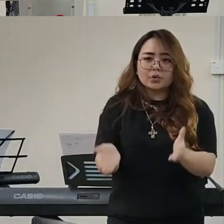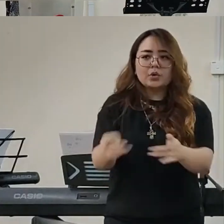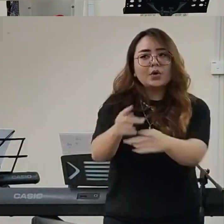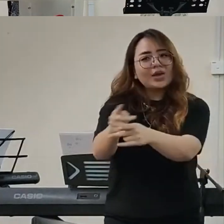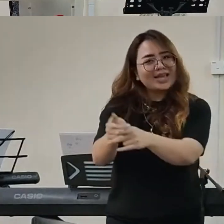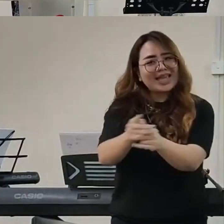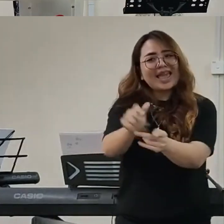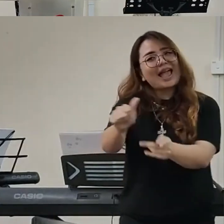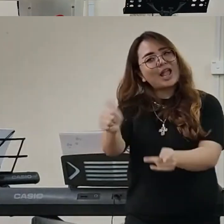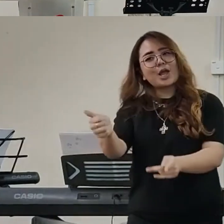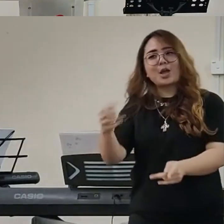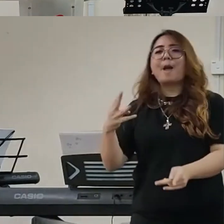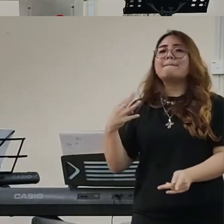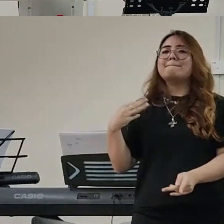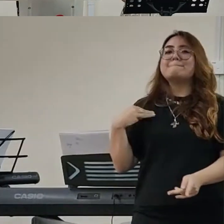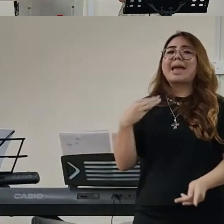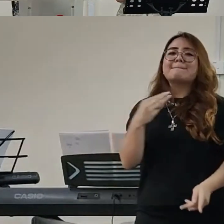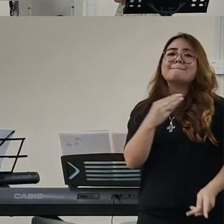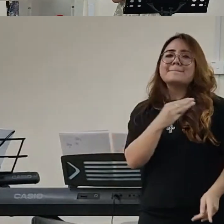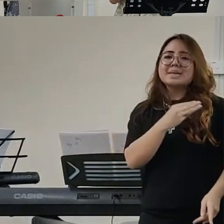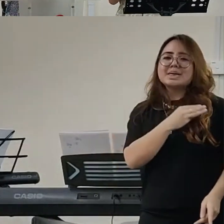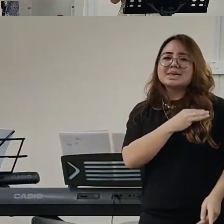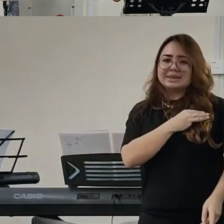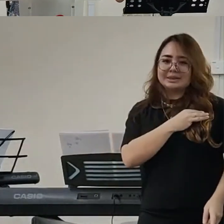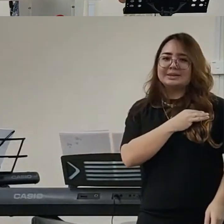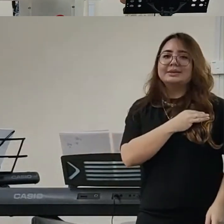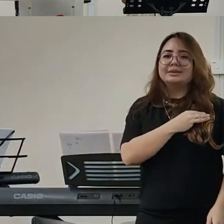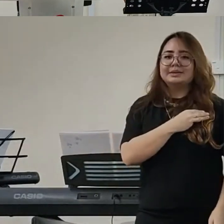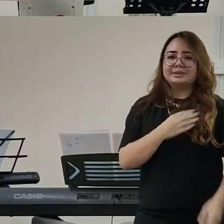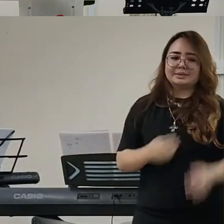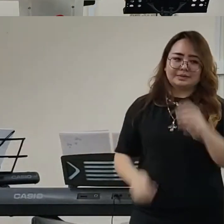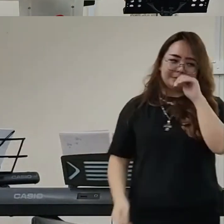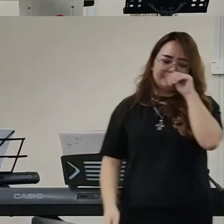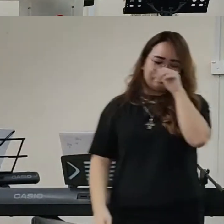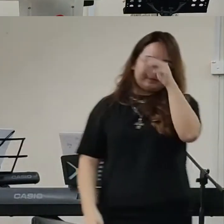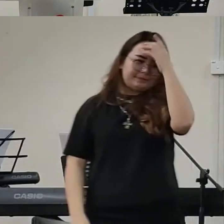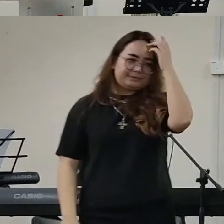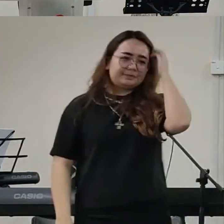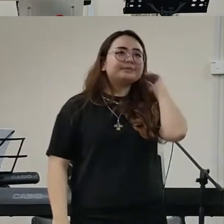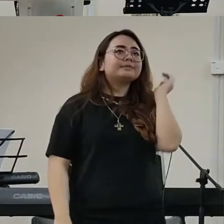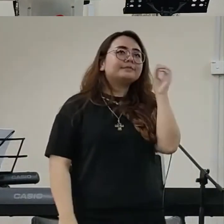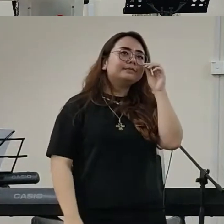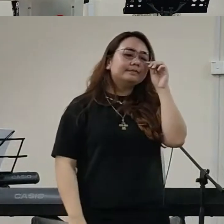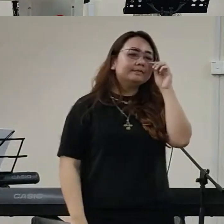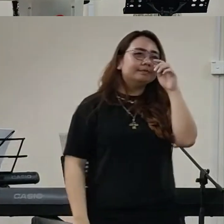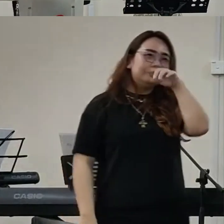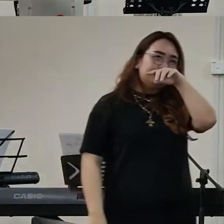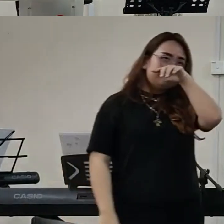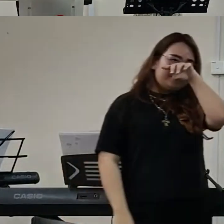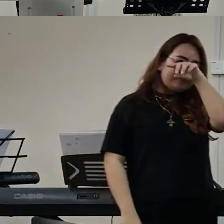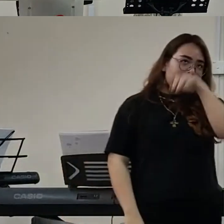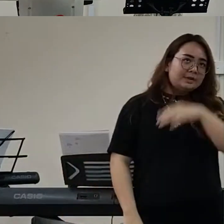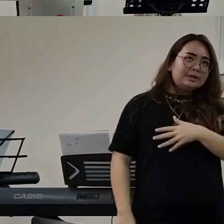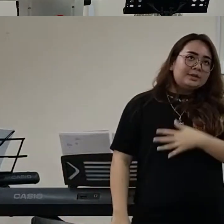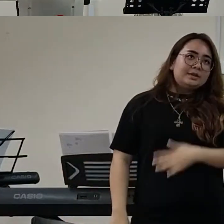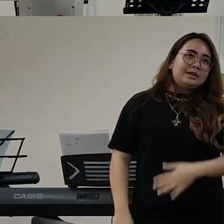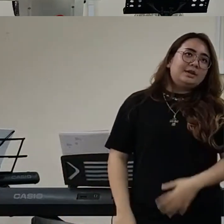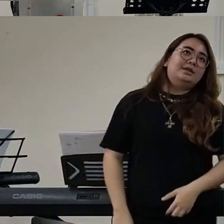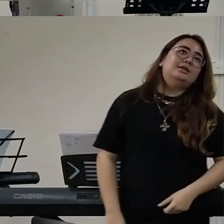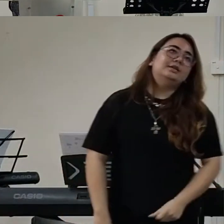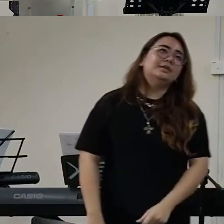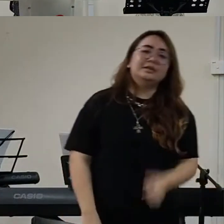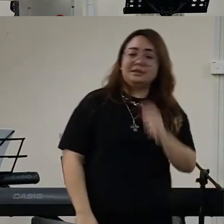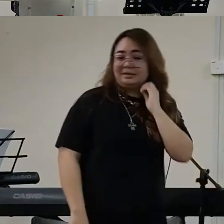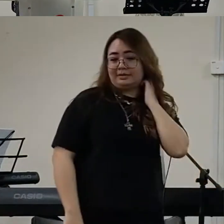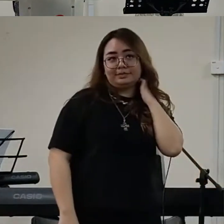管你是小组组长也好，身为一个信徒的我们呢，要去牧养你的羊群，你身边的人，照顾别人，而是不是只是照